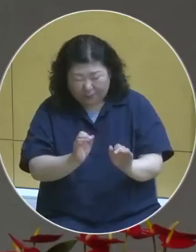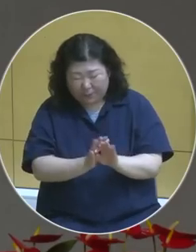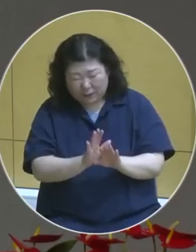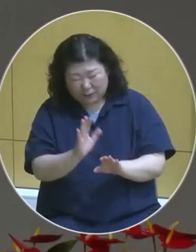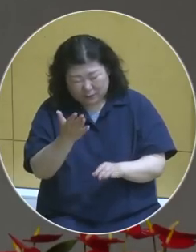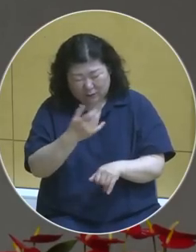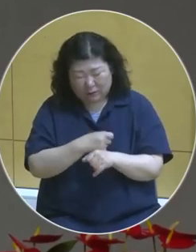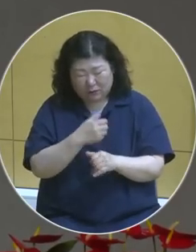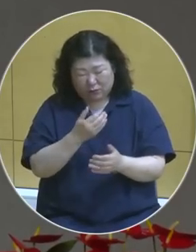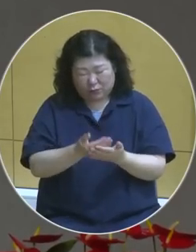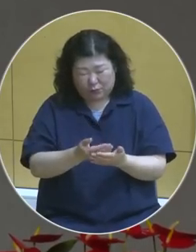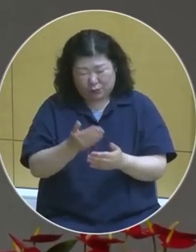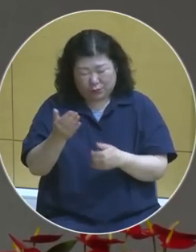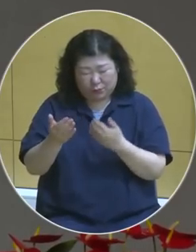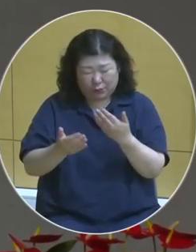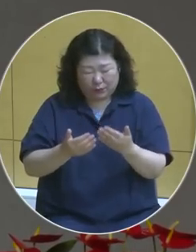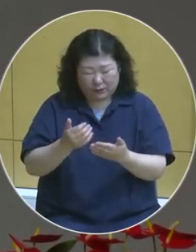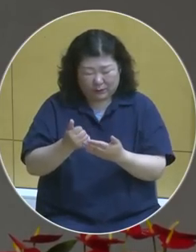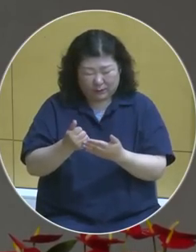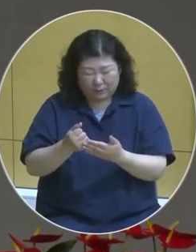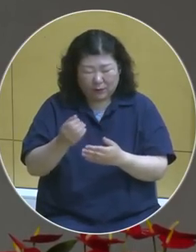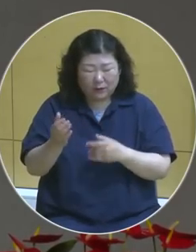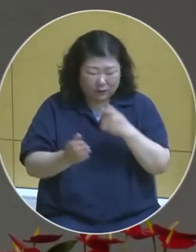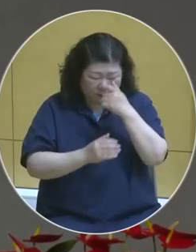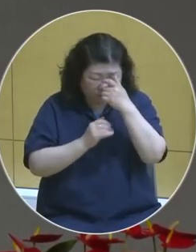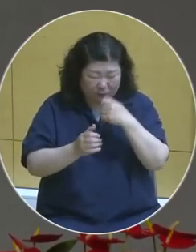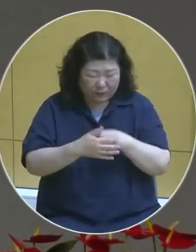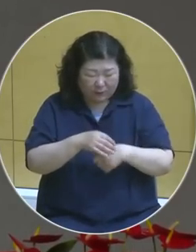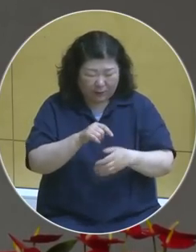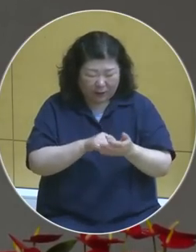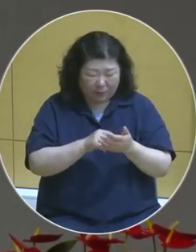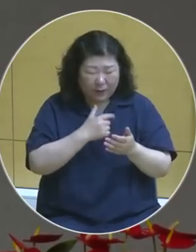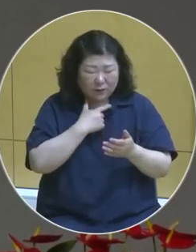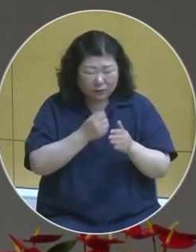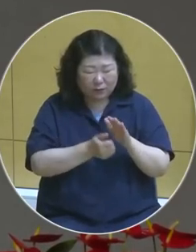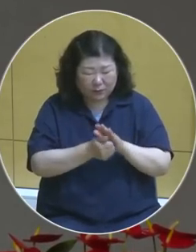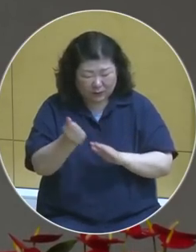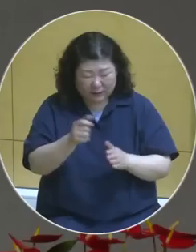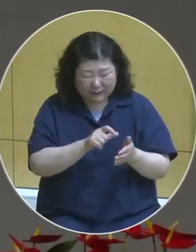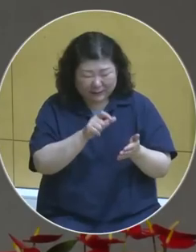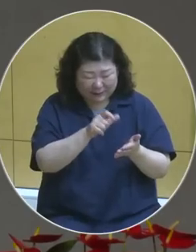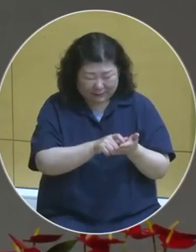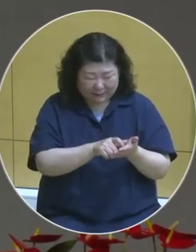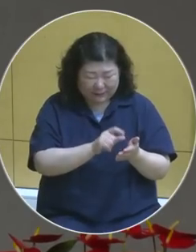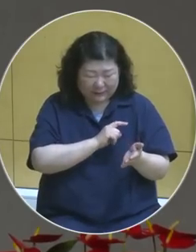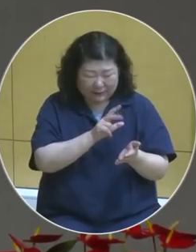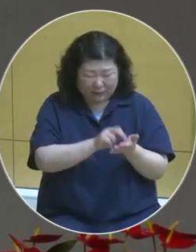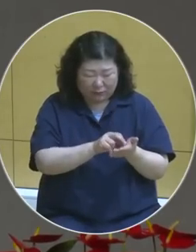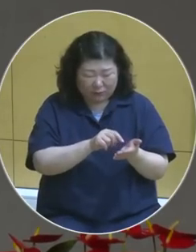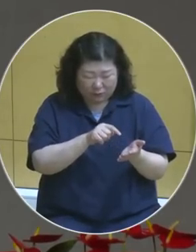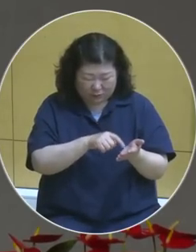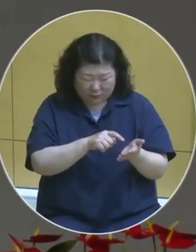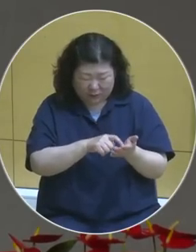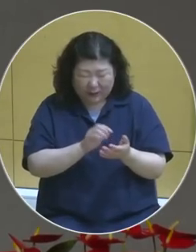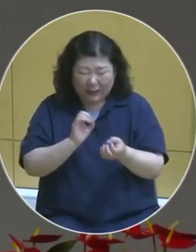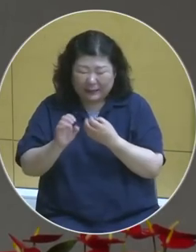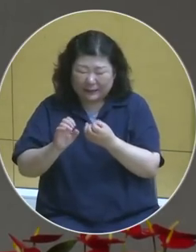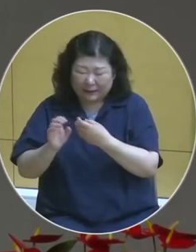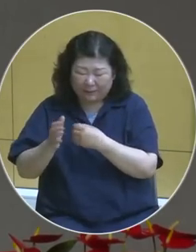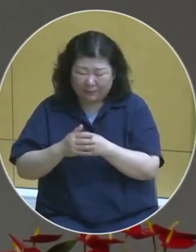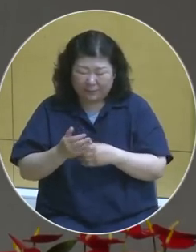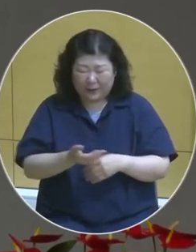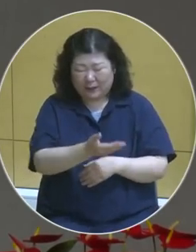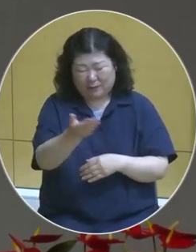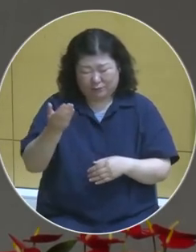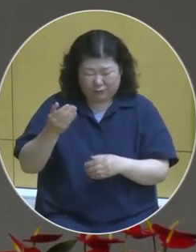우리 성도님들이 하나님 주님 앞에 마음의 소원을 품고 기도하는 제목에 응답함의 기쁨과 감격이 사랑하는 이분들의